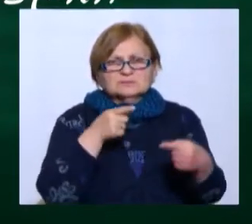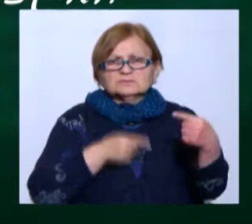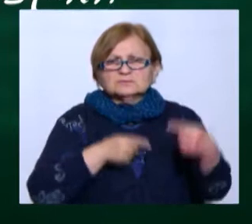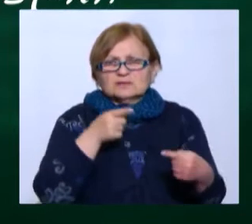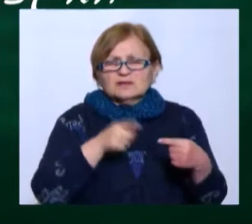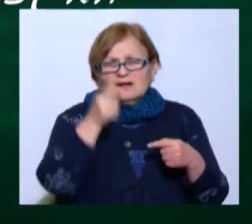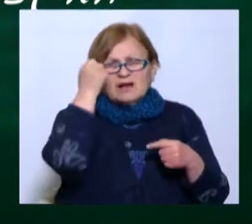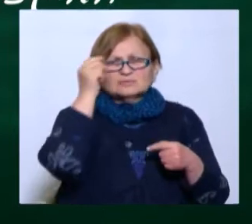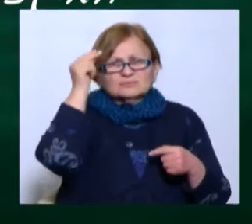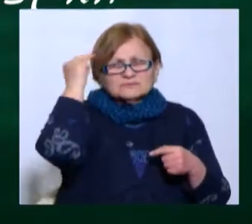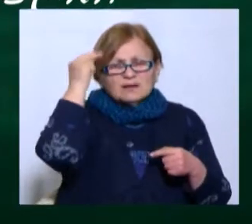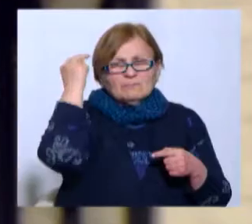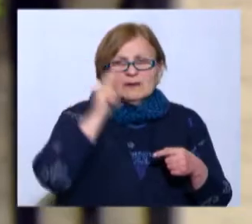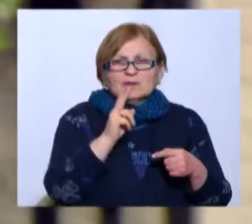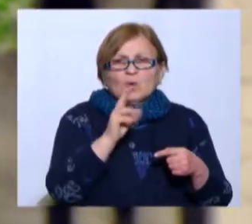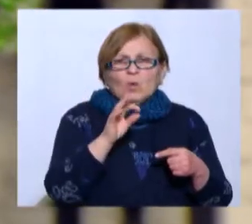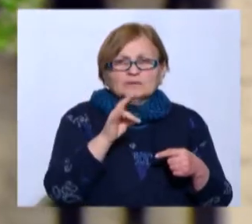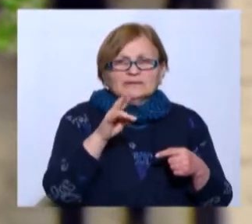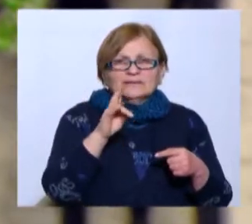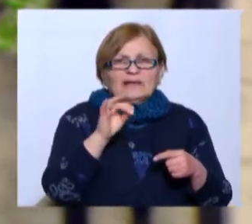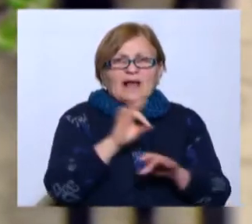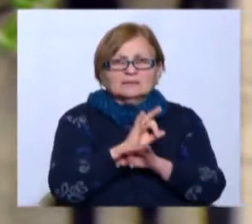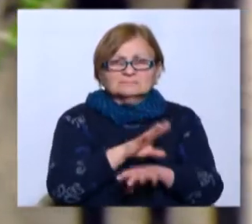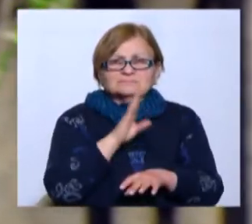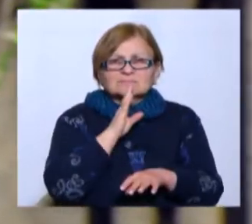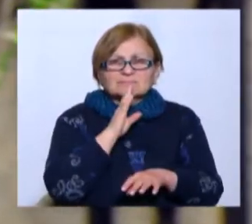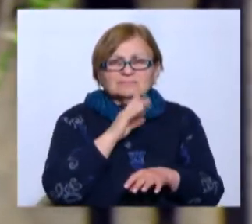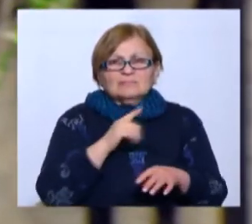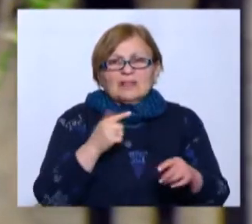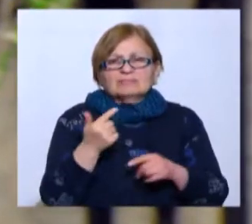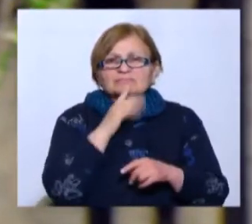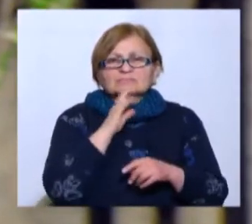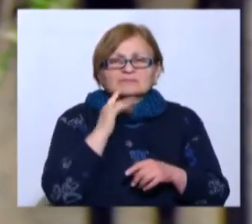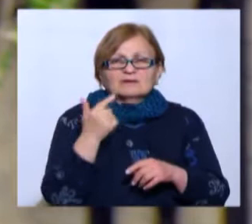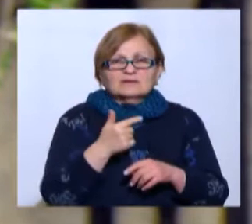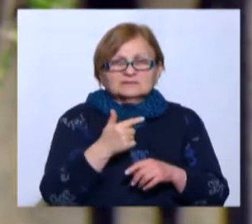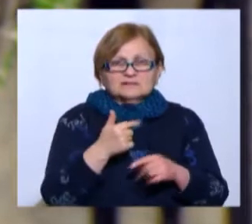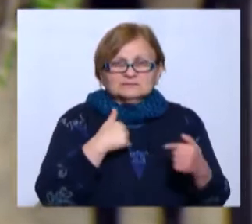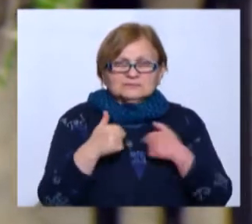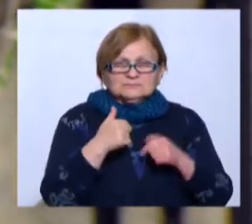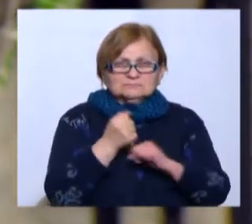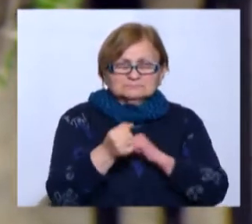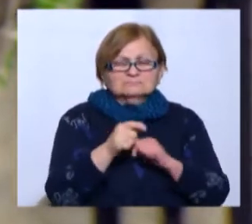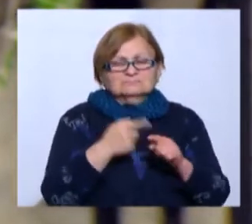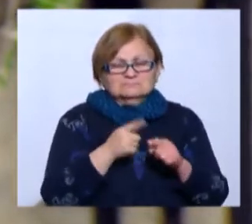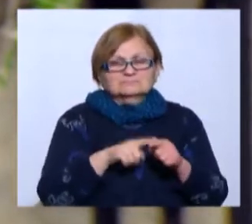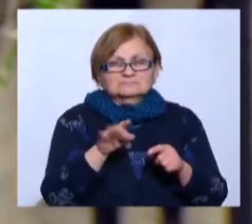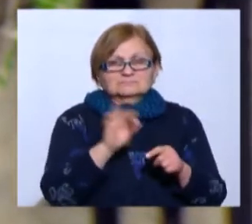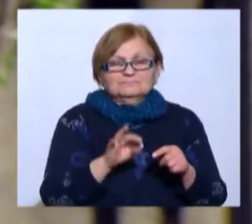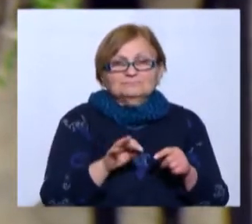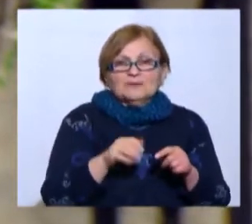ვთქვათ, გახსოვთ ხო ზღაპარი კონკია? მოდი გავამახვილოთ ყურადღება მთავარ სათქმელზე. მაგალითად,